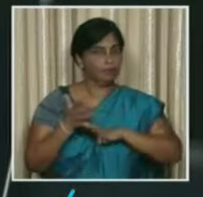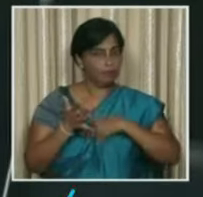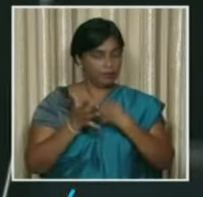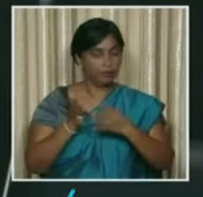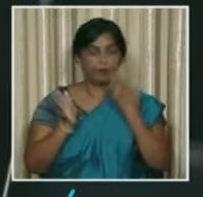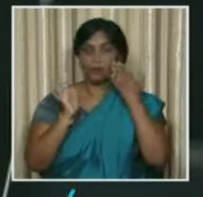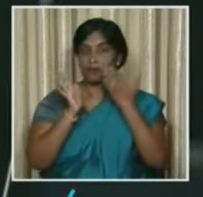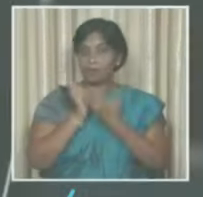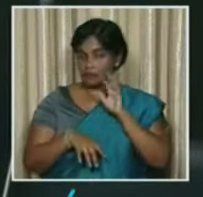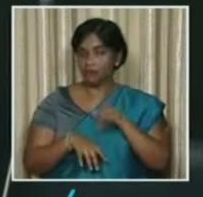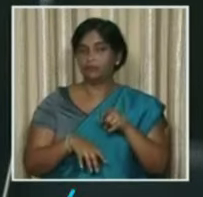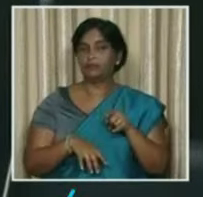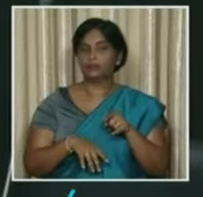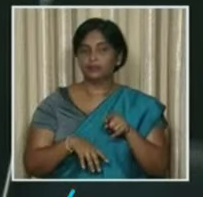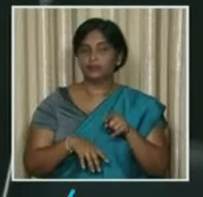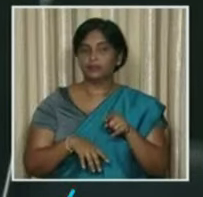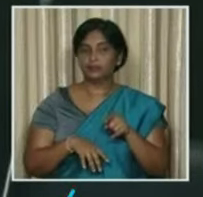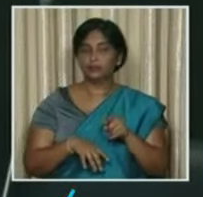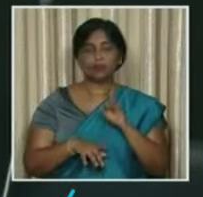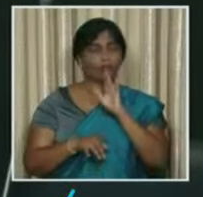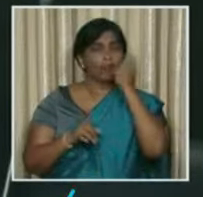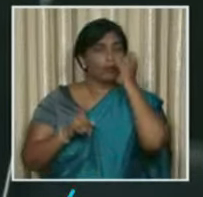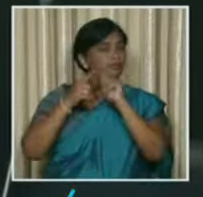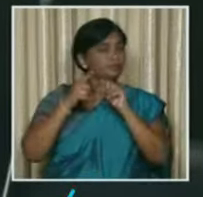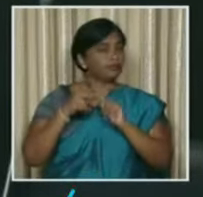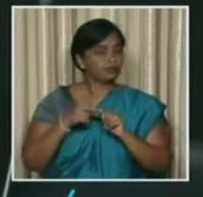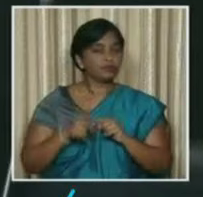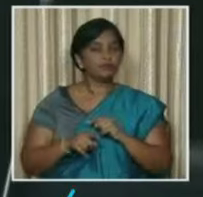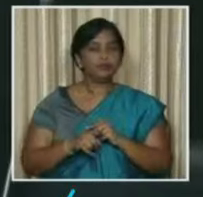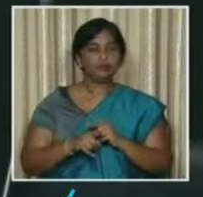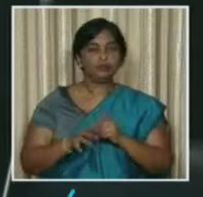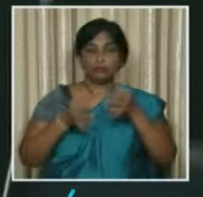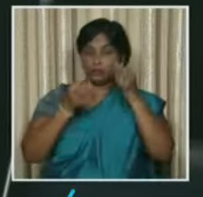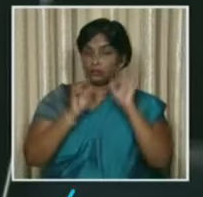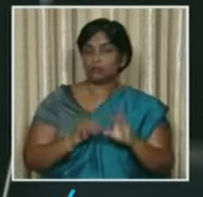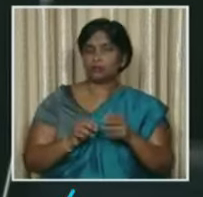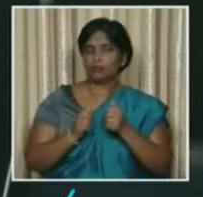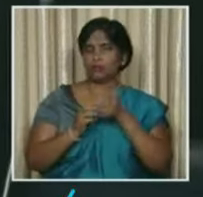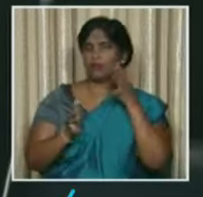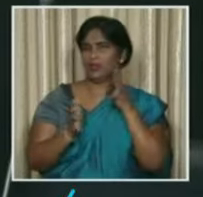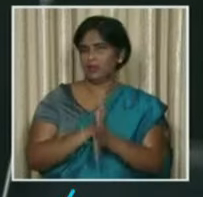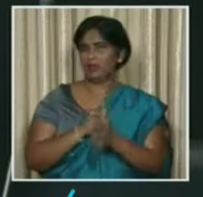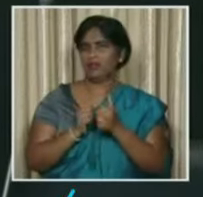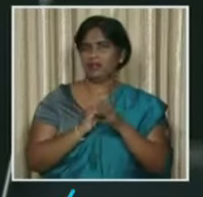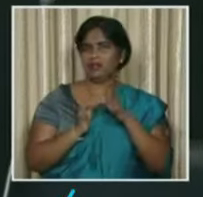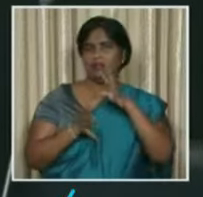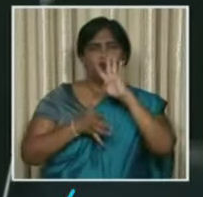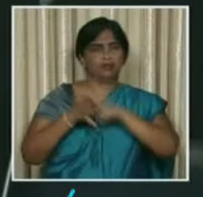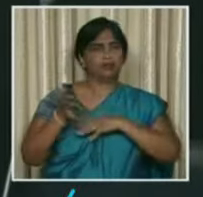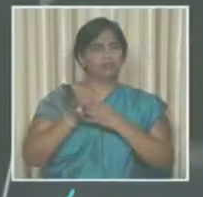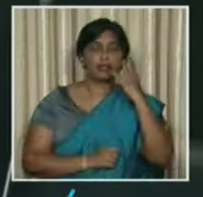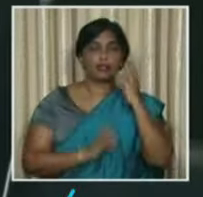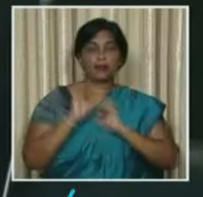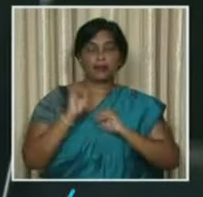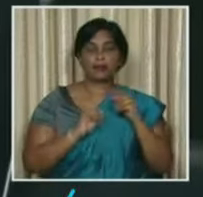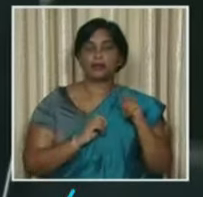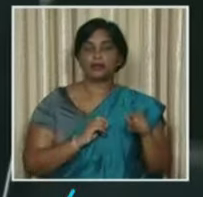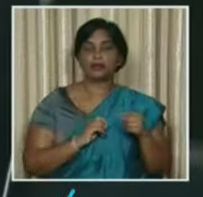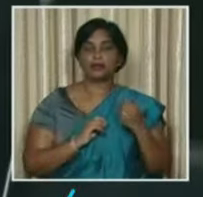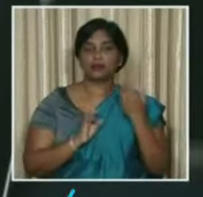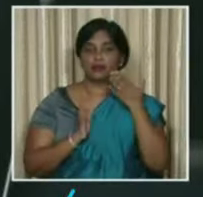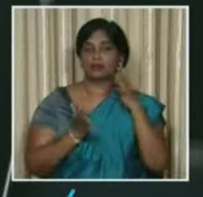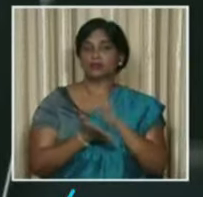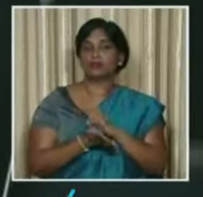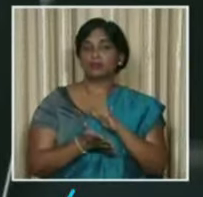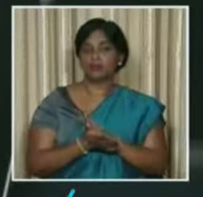ඉදිරිපත් කරන අවස්ථාවේදී මේ එක් එක් යෝජනා පිටිබඳ ඉතා විශාල වැරැද්දක් සහිතව අයවැය යෝජනා ඉදිරිපත් කළා කියලා. මම මේක අට්ටු